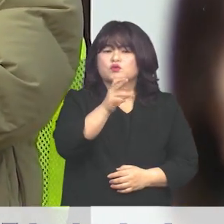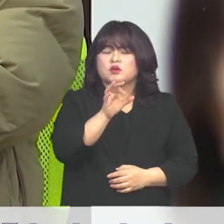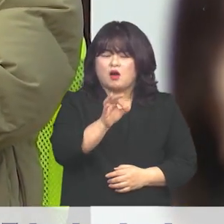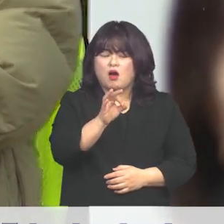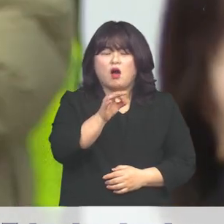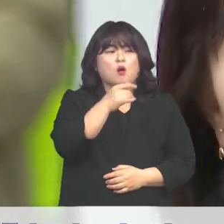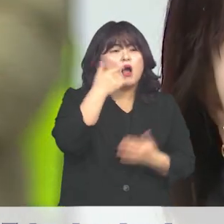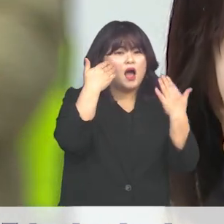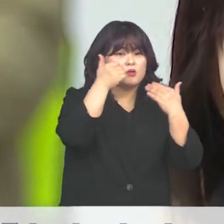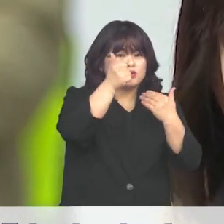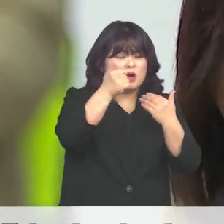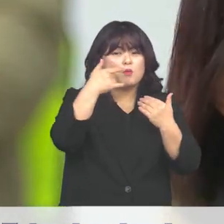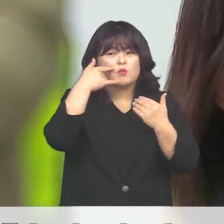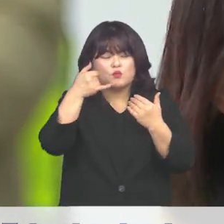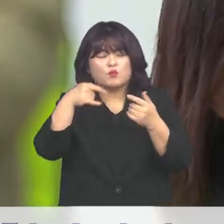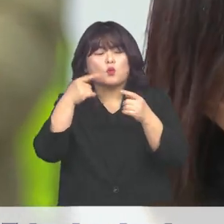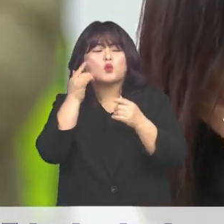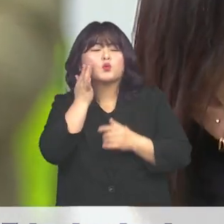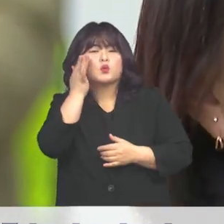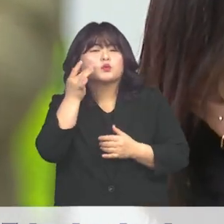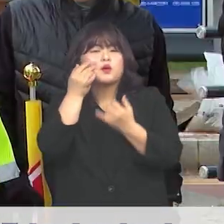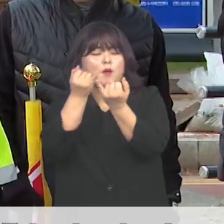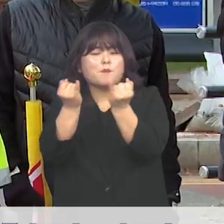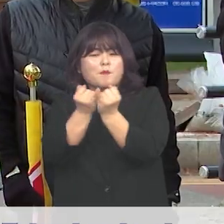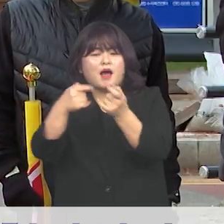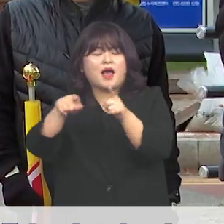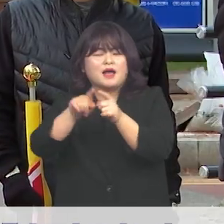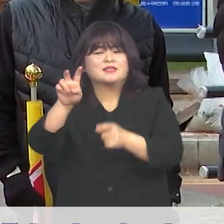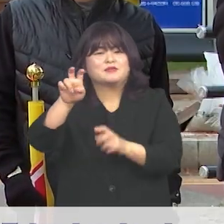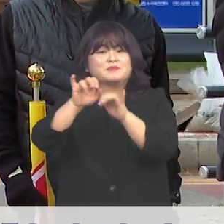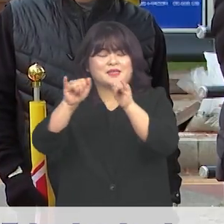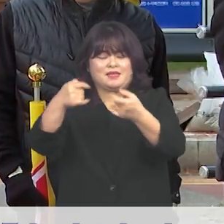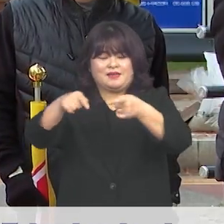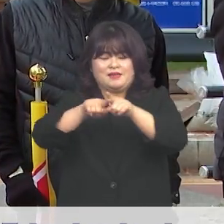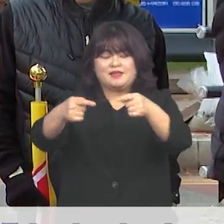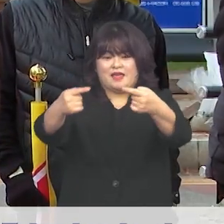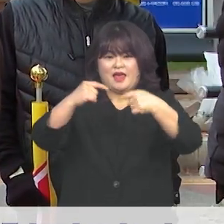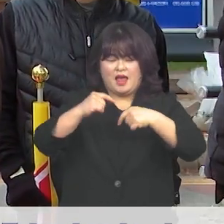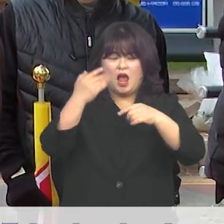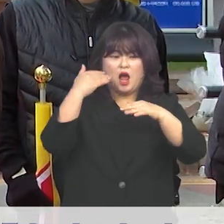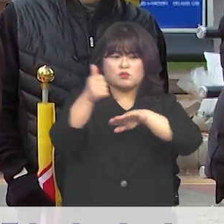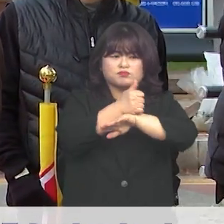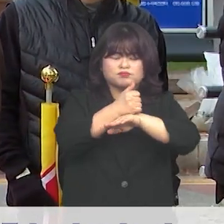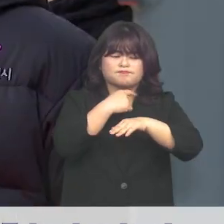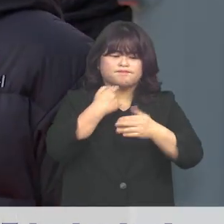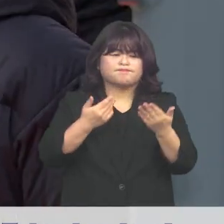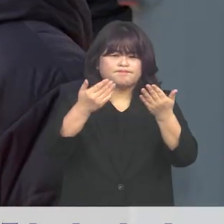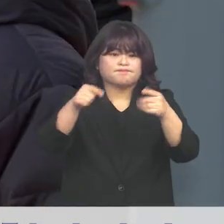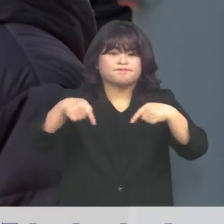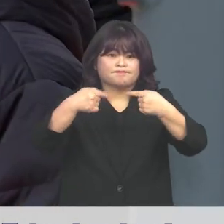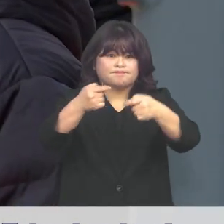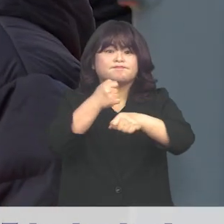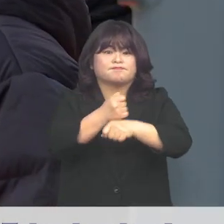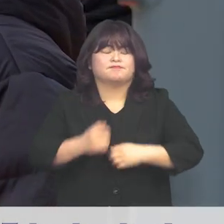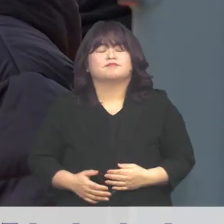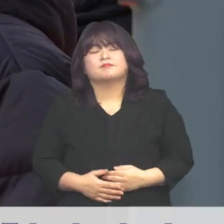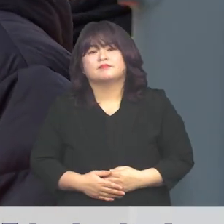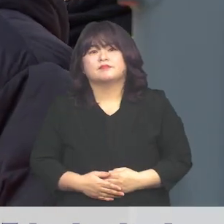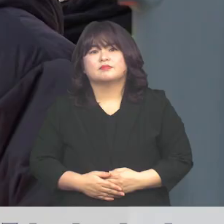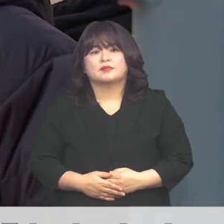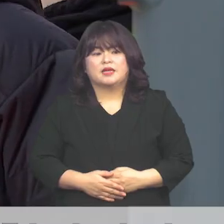교장과 녹색어머니회 등 20여 명과 함께 어린이들의 안전한 통학환경 조성을 위한 교통지도 봉사활동에